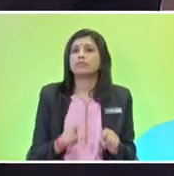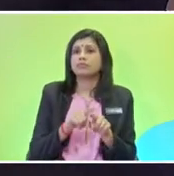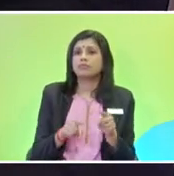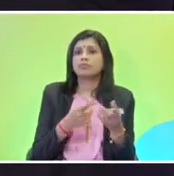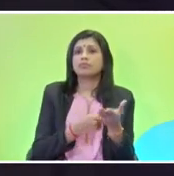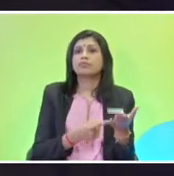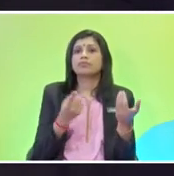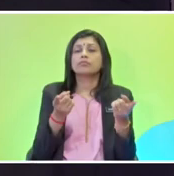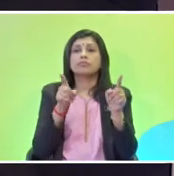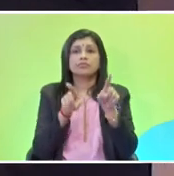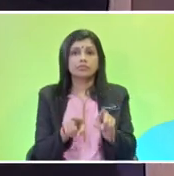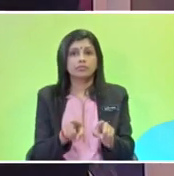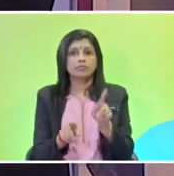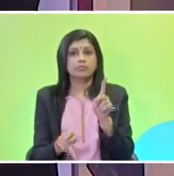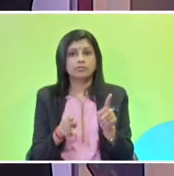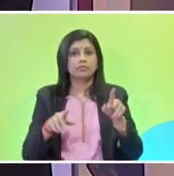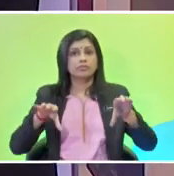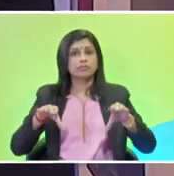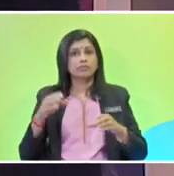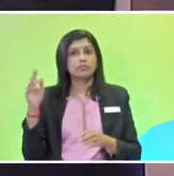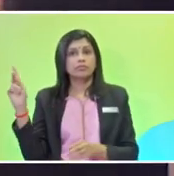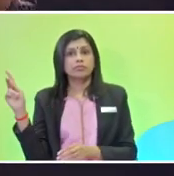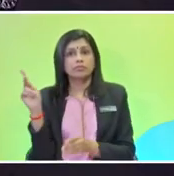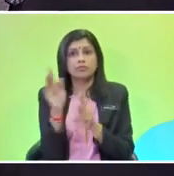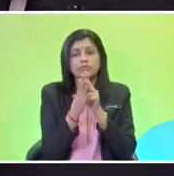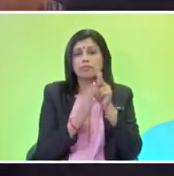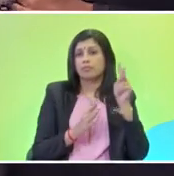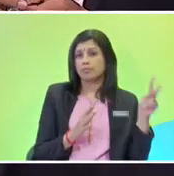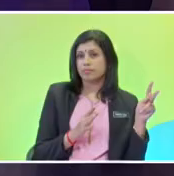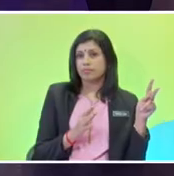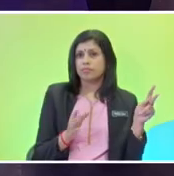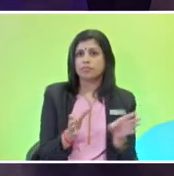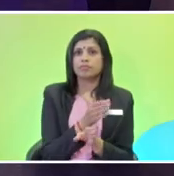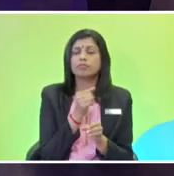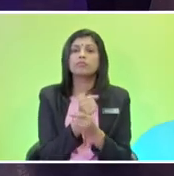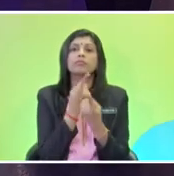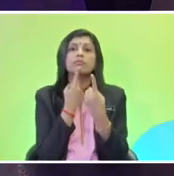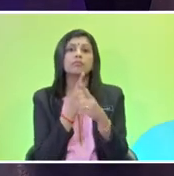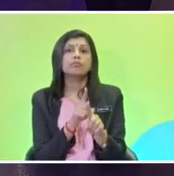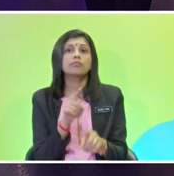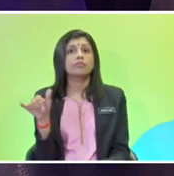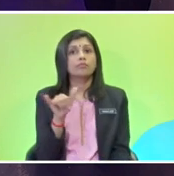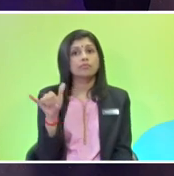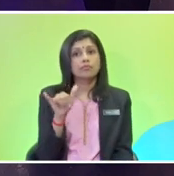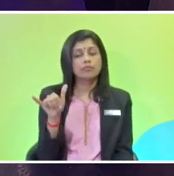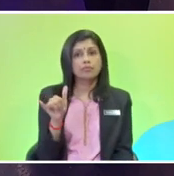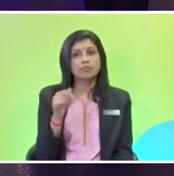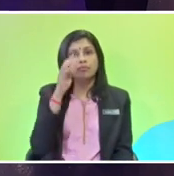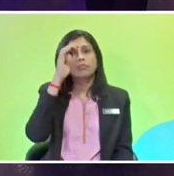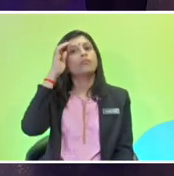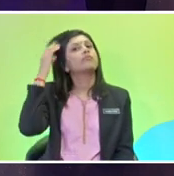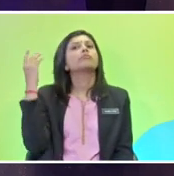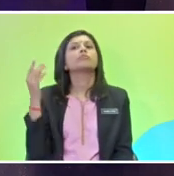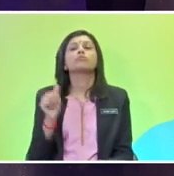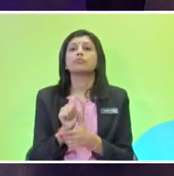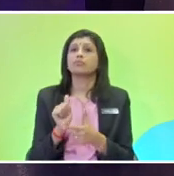kira dari kanan ke kiri? Adakah dapat jawapan yang sama? ataupun yang berlainan. Jadi